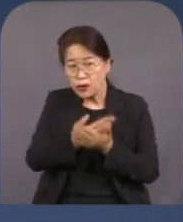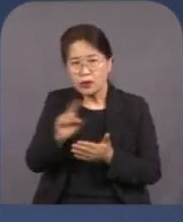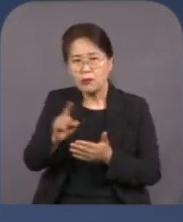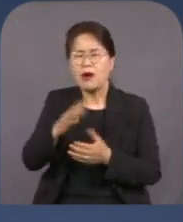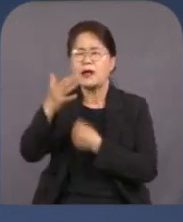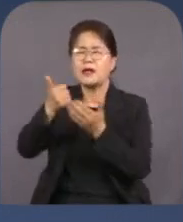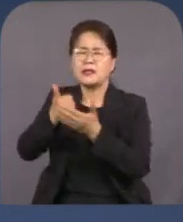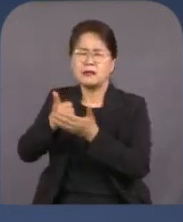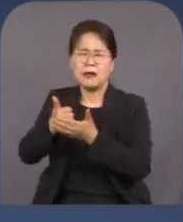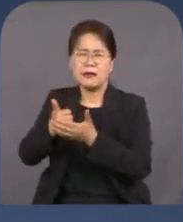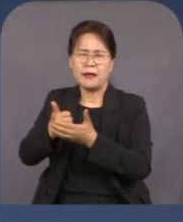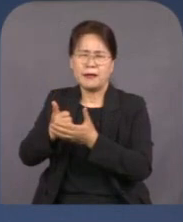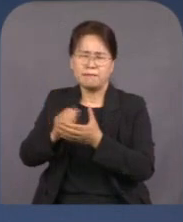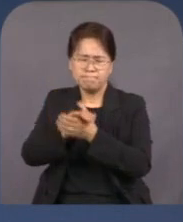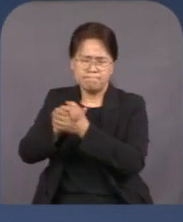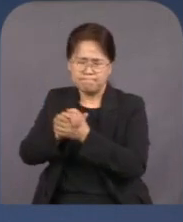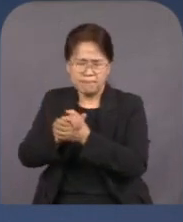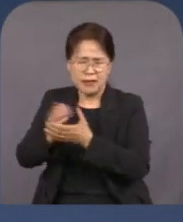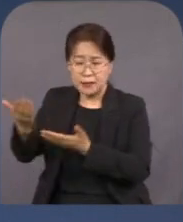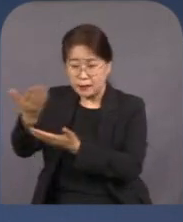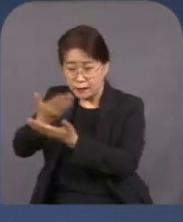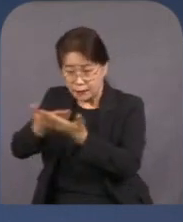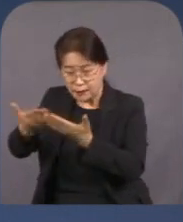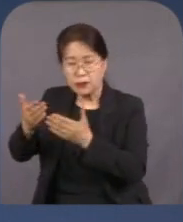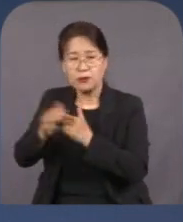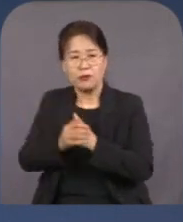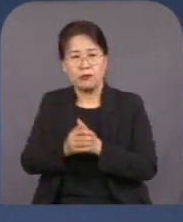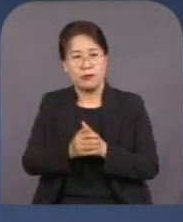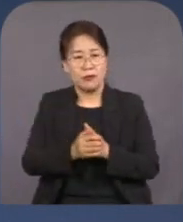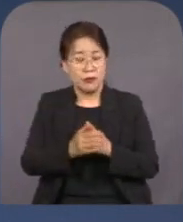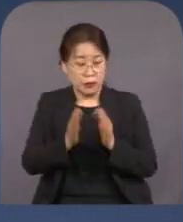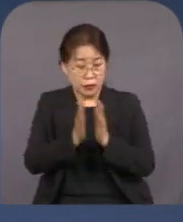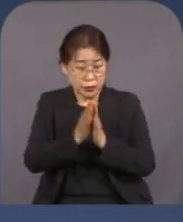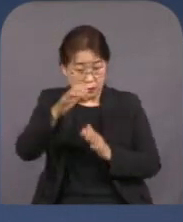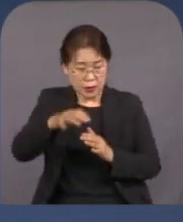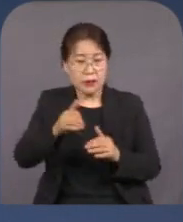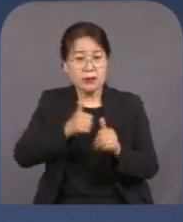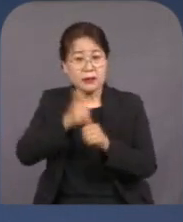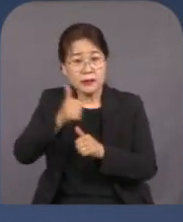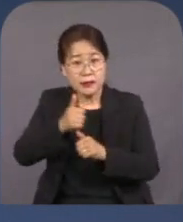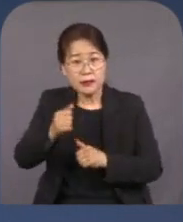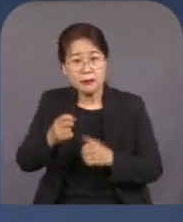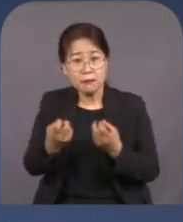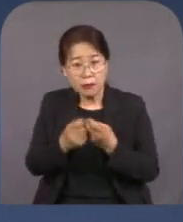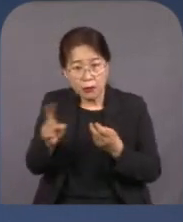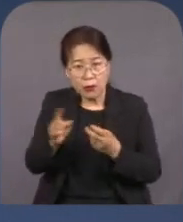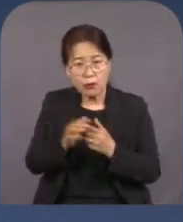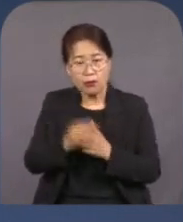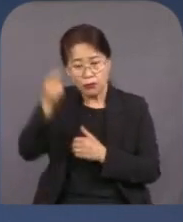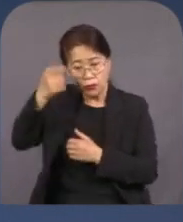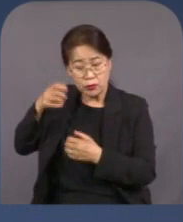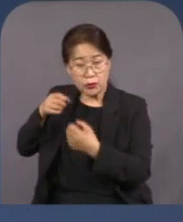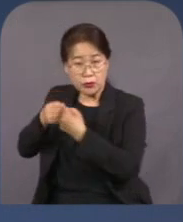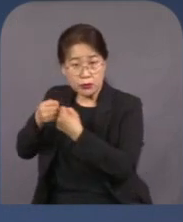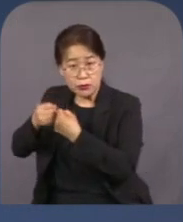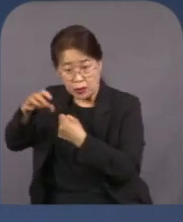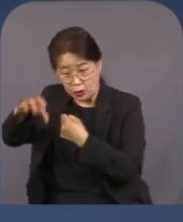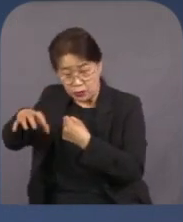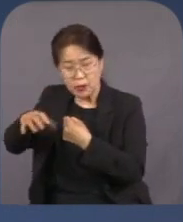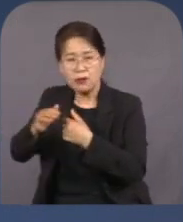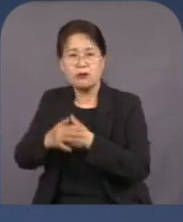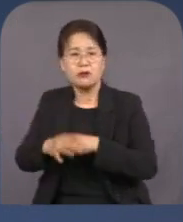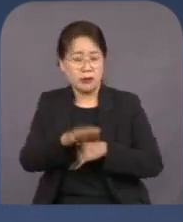중요합니다 기도의 현장에서 우리가 승리할 때에 영적인 전쟁이 영적 전쟁의 현장에서도